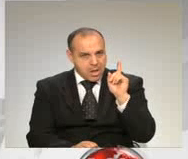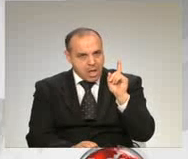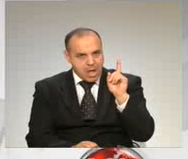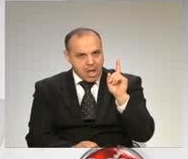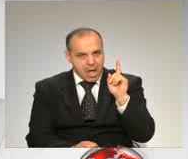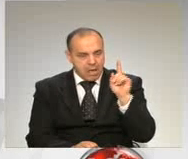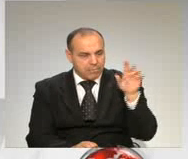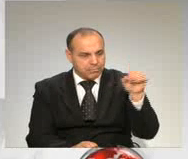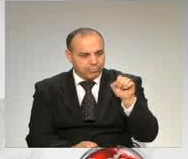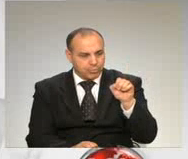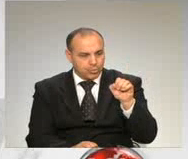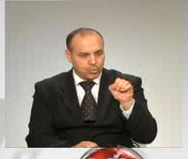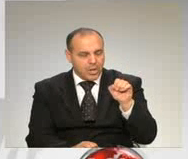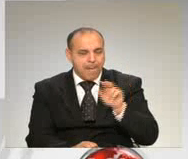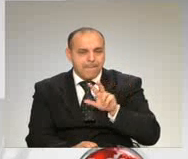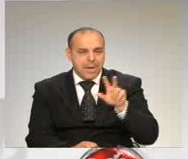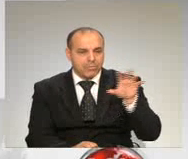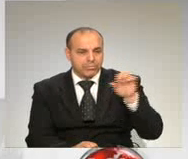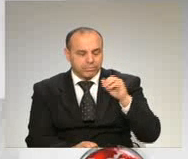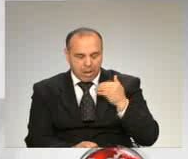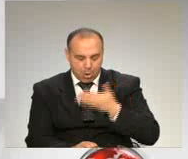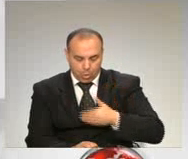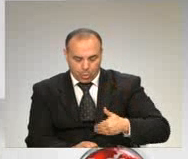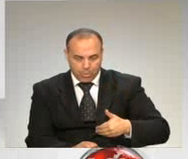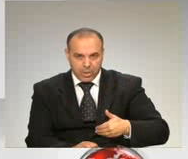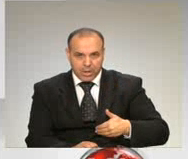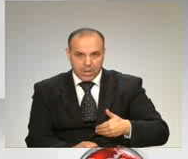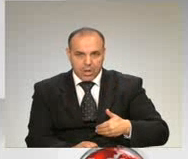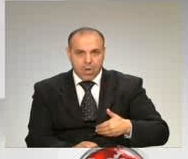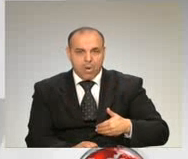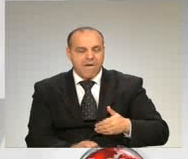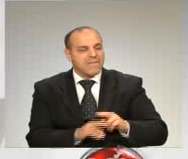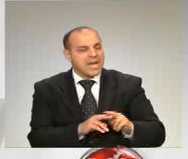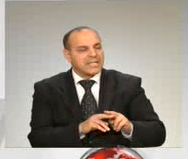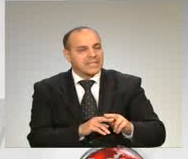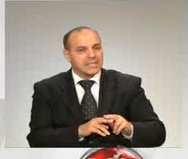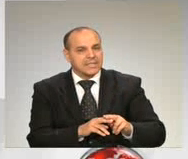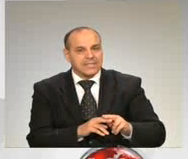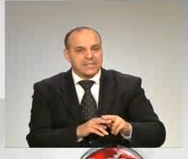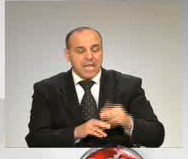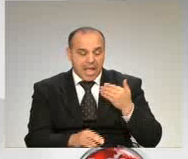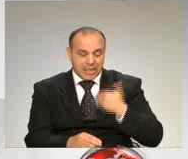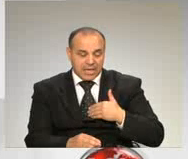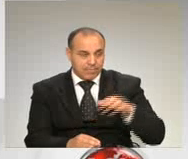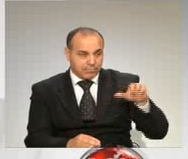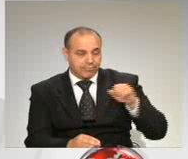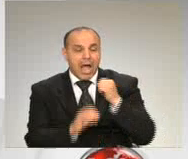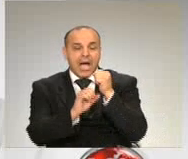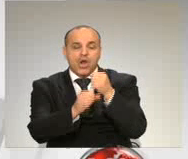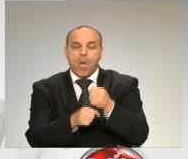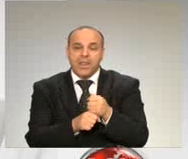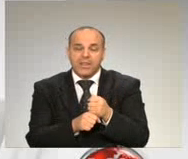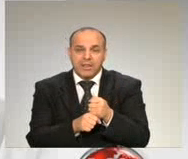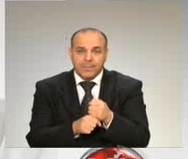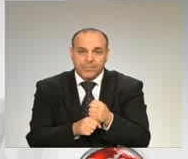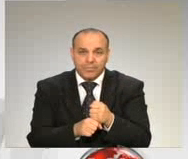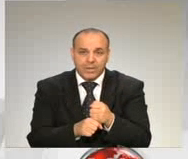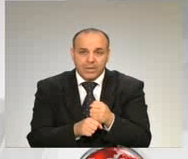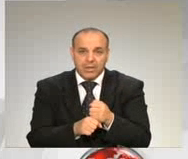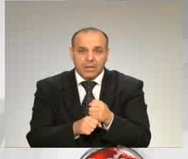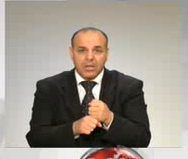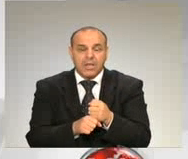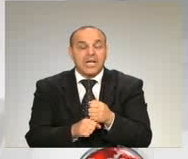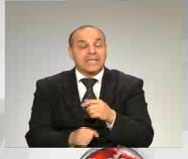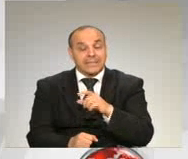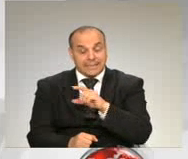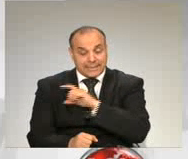إذ يستضيف الملعب التونسي النادي الإفريقي، وبأولمبي رادس يستقبل الترجي الرياضي شبيبة القيروان، ويواجه النجم